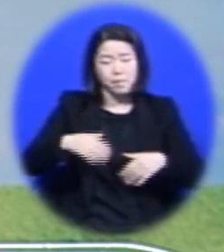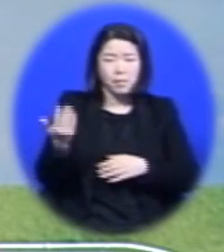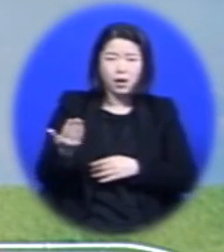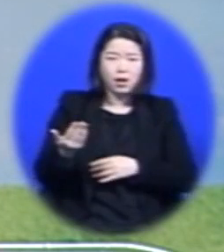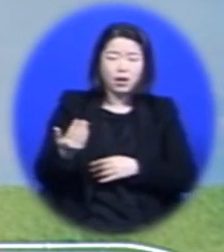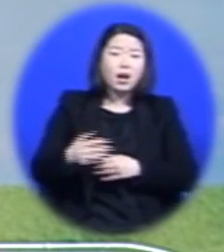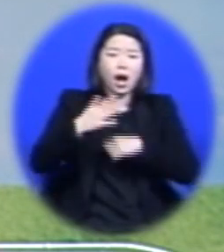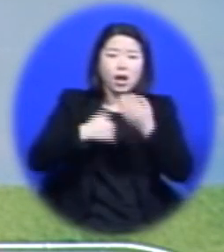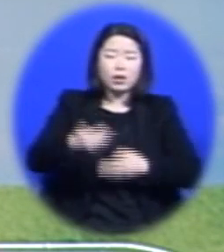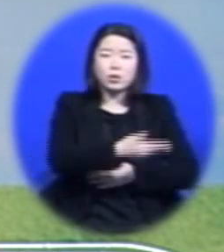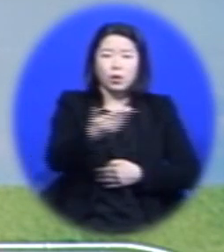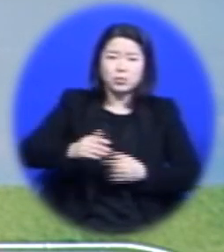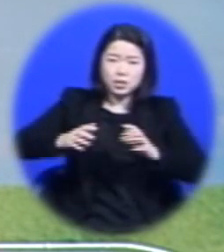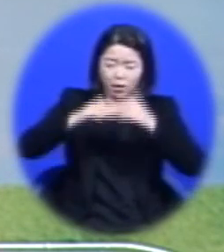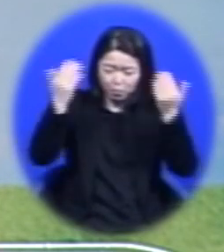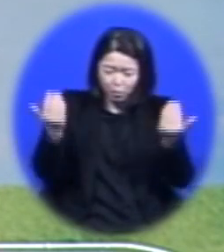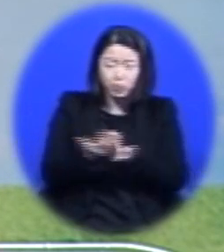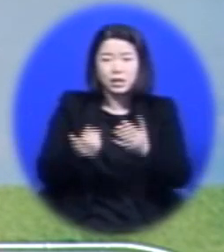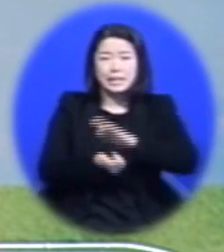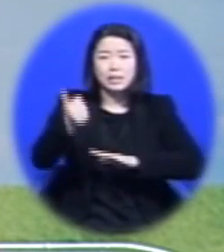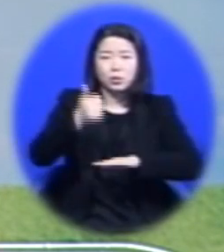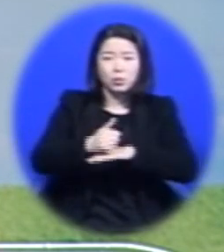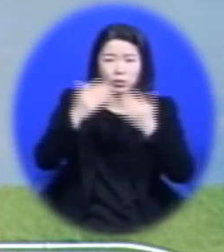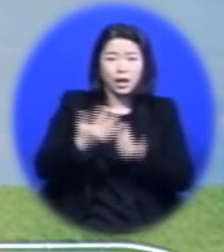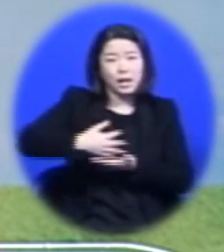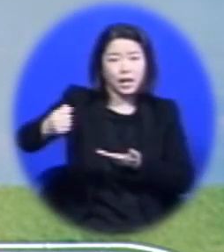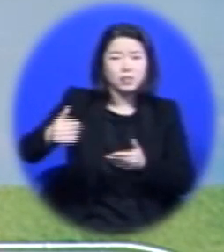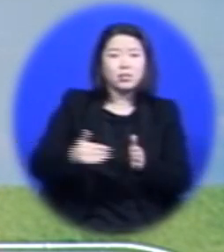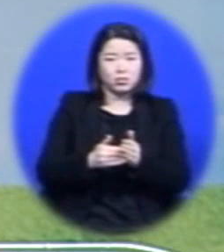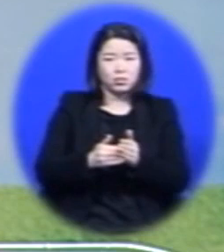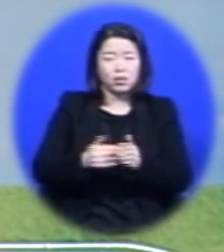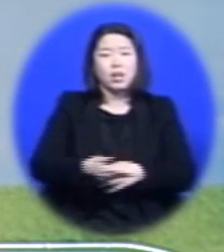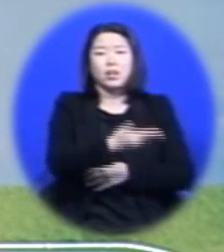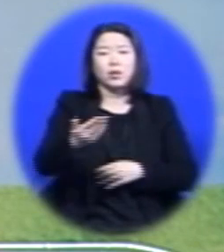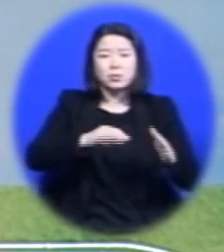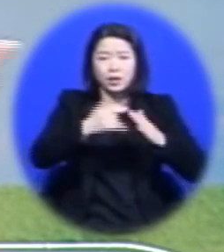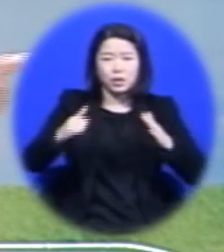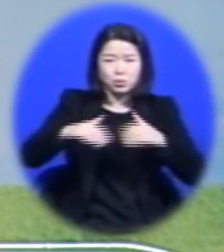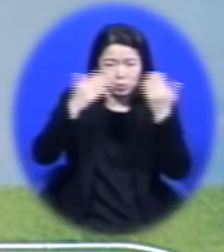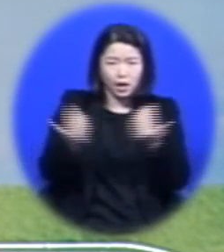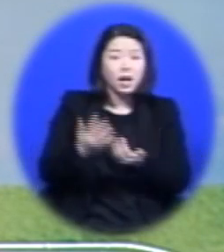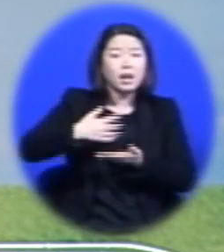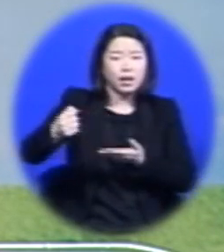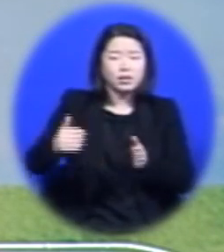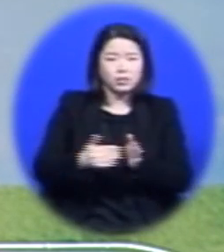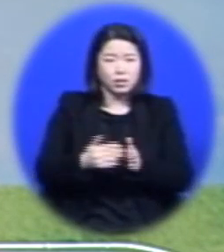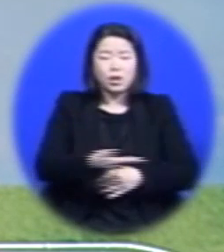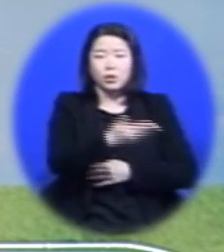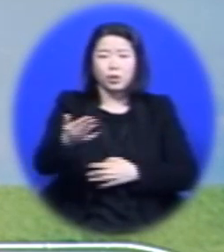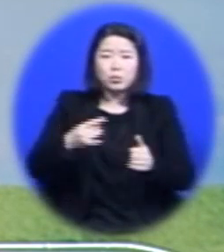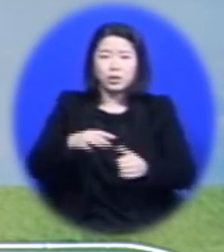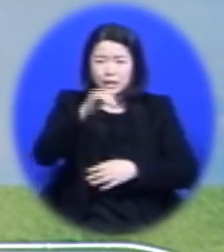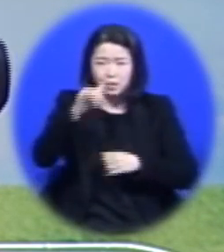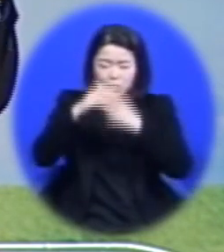여러분의 세상의 모든 성공 닭 얻어갈 수 있어요 여러분의 가족까지 하는 다 걷어 갔어 해도 여러분에게